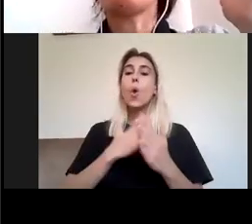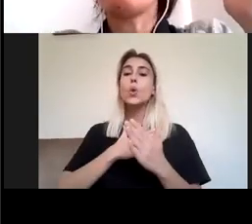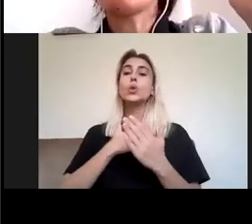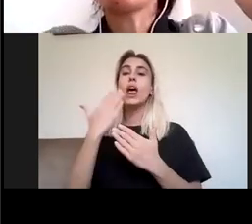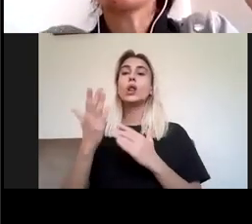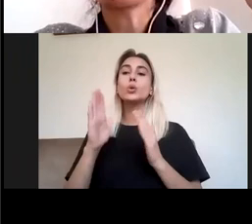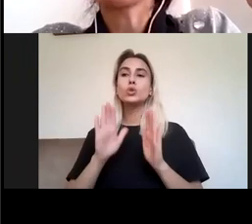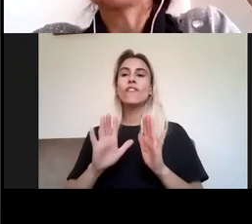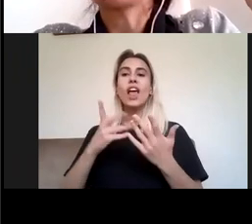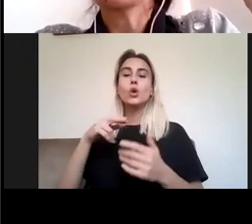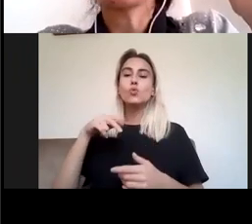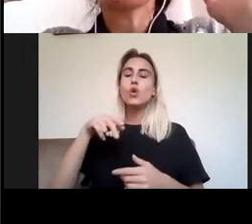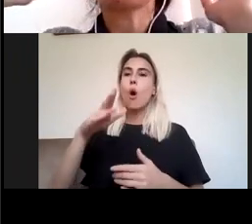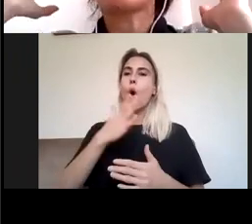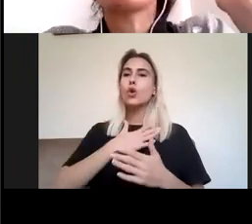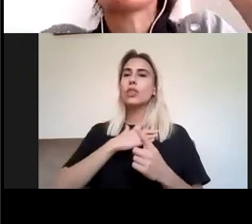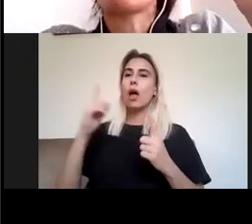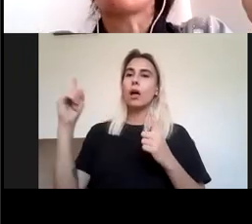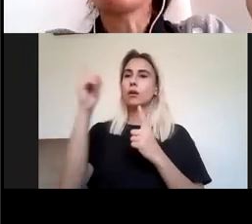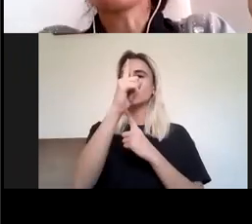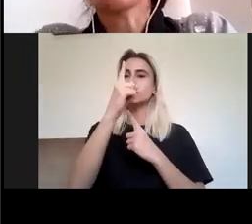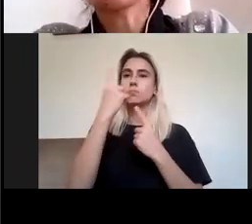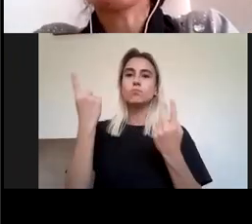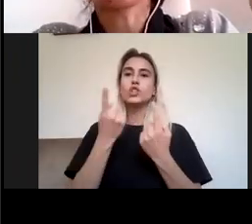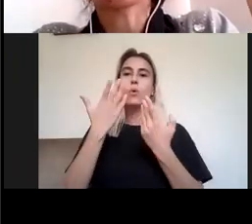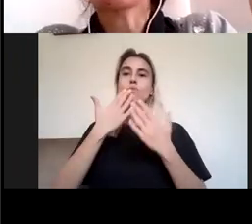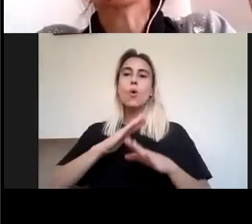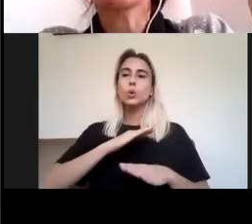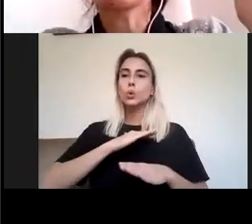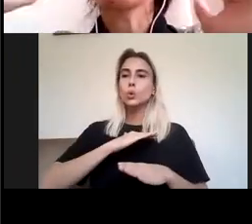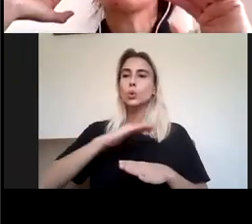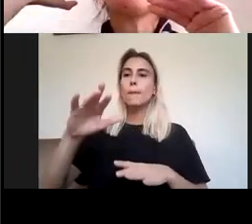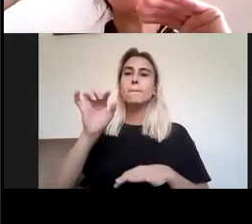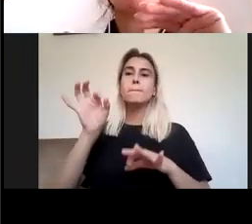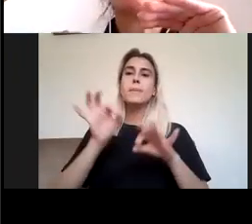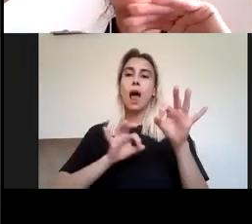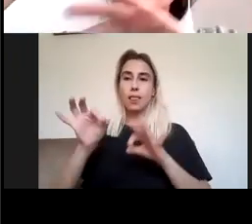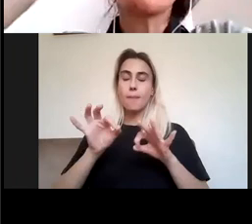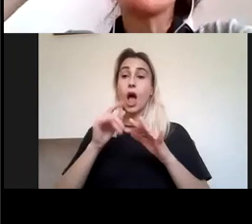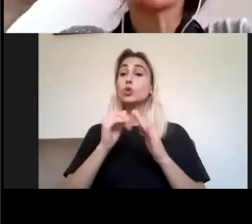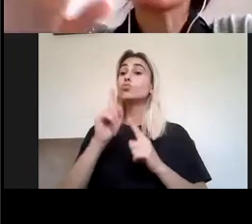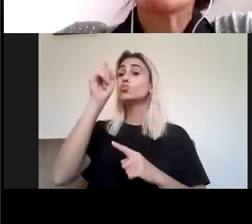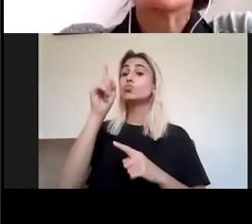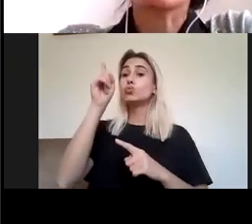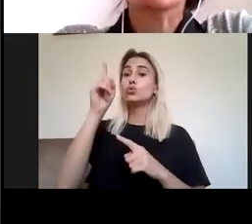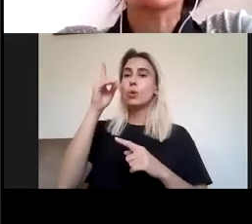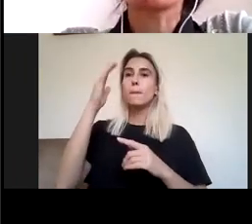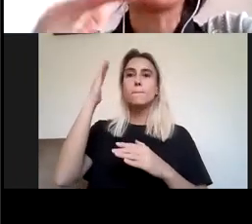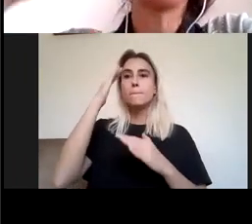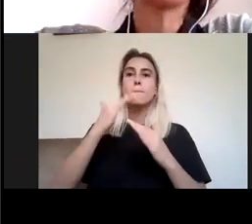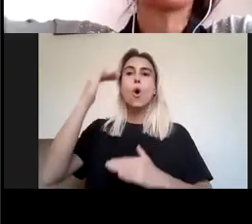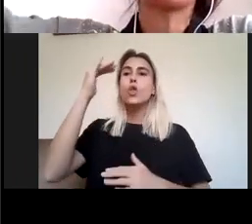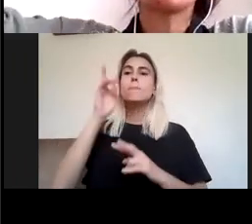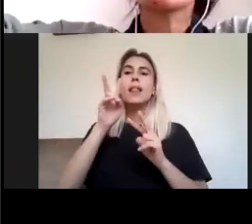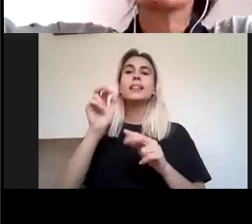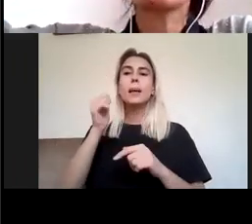şey ya da yürürken onun önüne gelebilecek hiçbir açının olmayacağı şekilde bir planlama ve üstte de yine boyut olarak baktığınızda belli